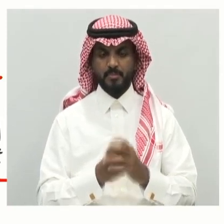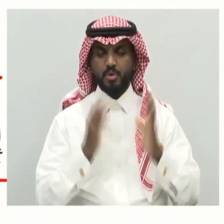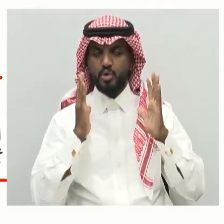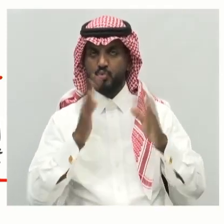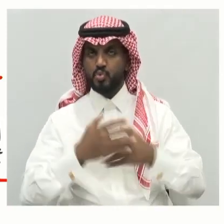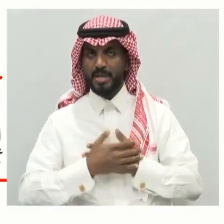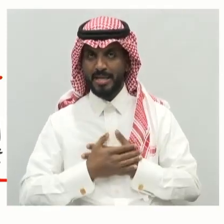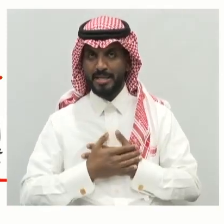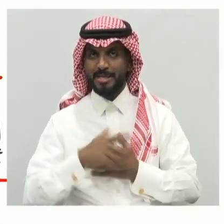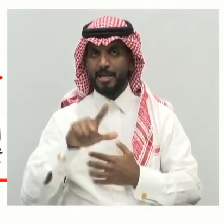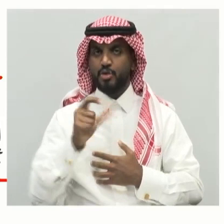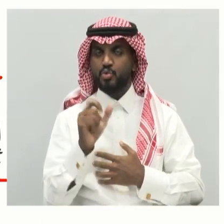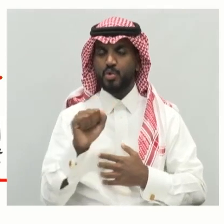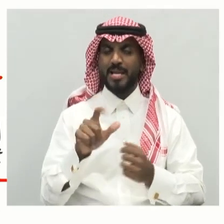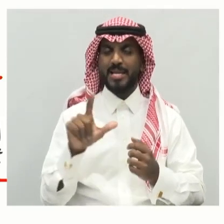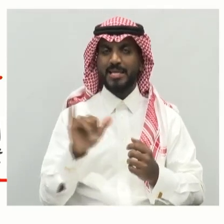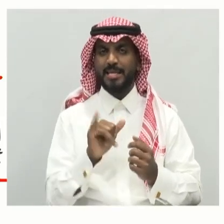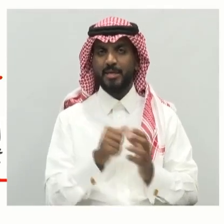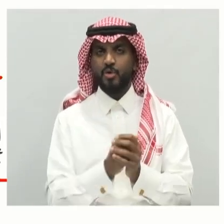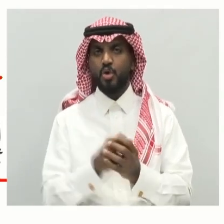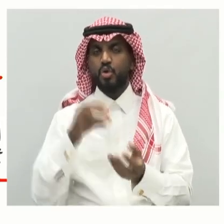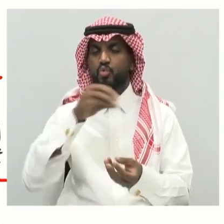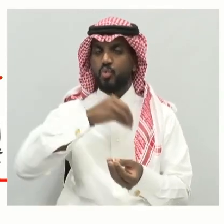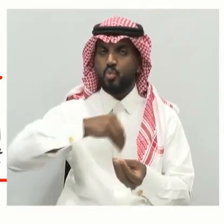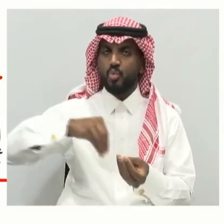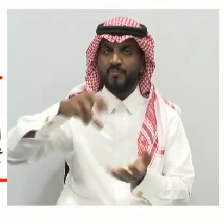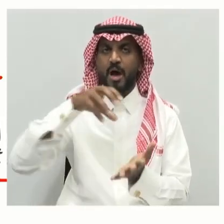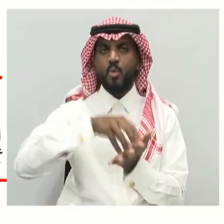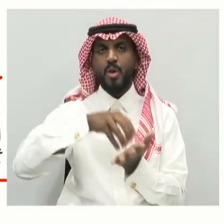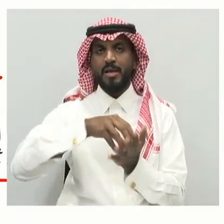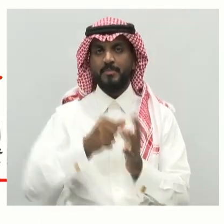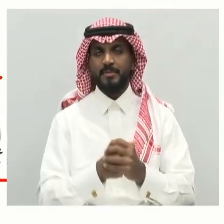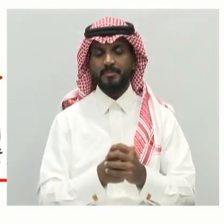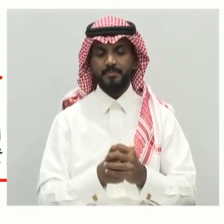لنصلي ونطوف حول الكعبه